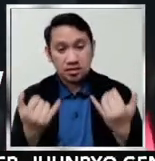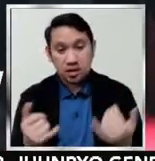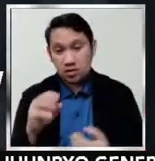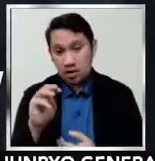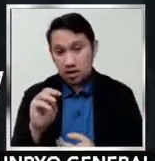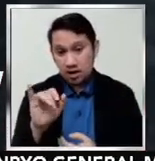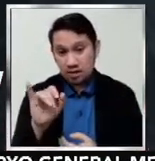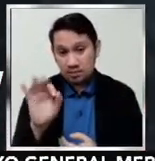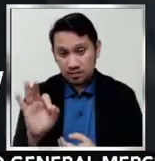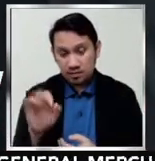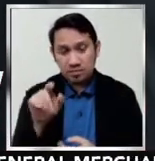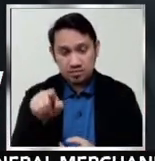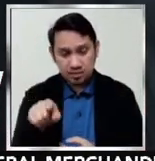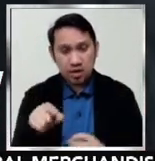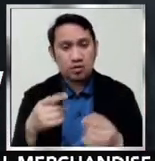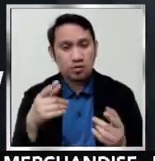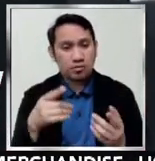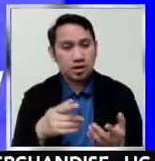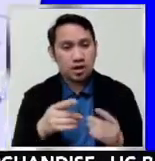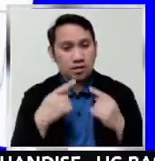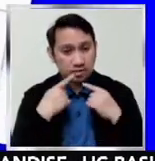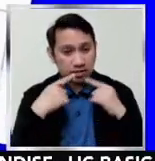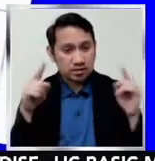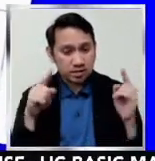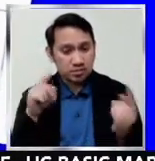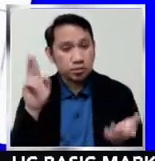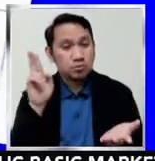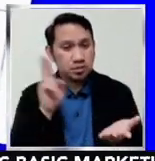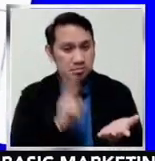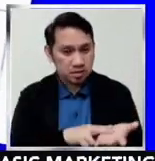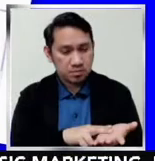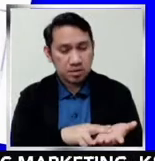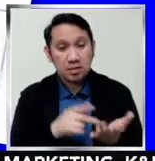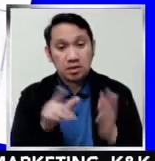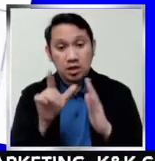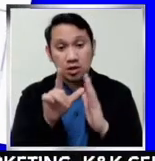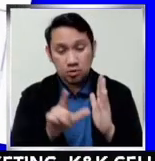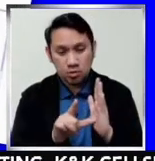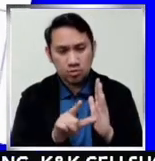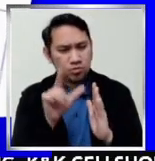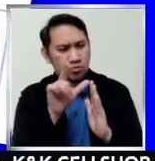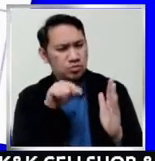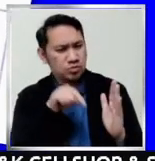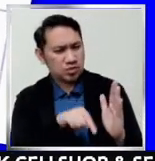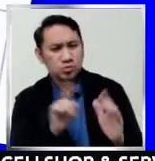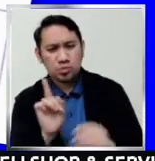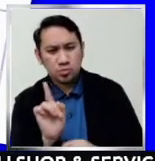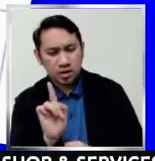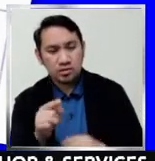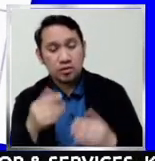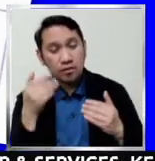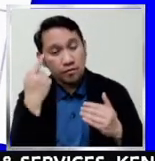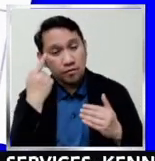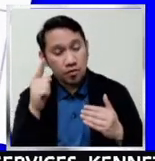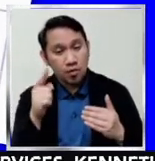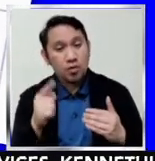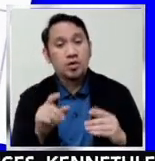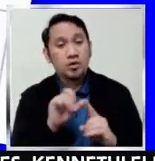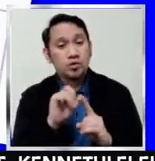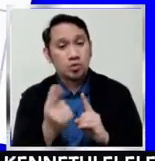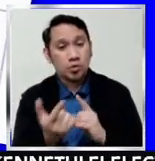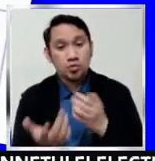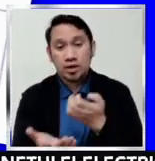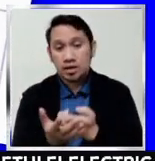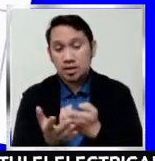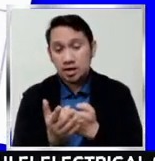Act matapos pirmahan ni Pangulong Marcos. Ang layunin ng batas, maisulong ang socio-economic development na makakamit daw